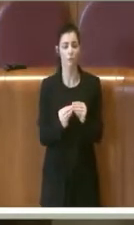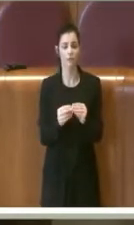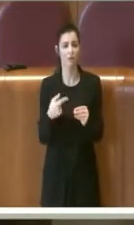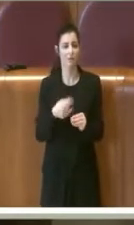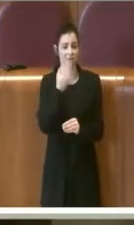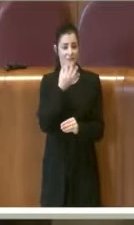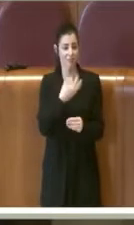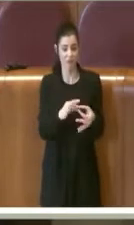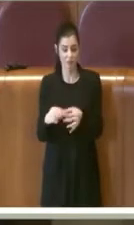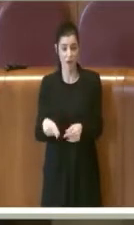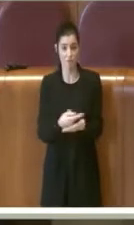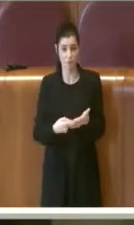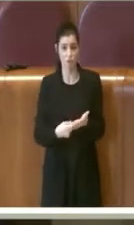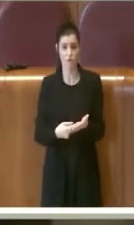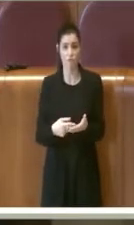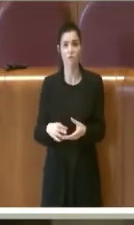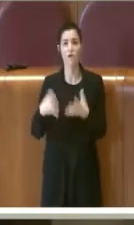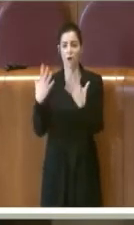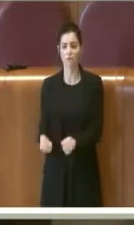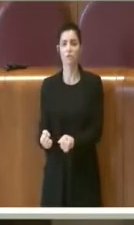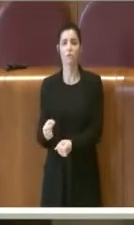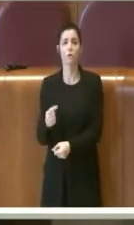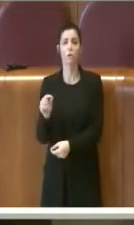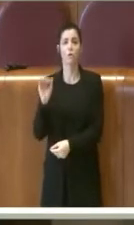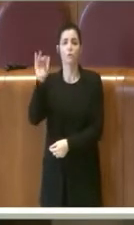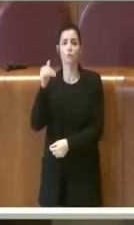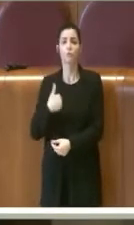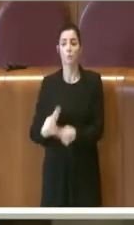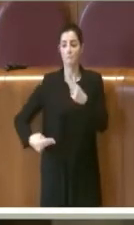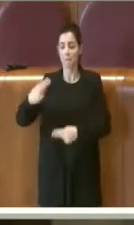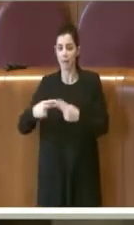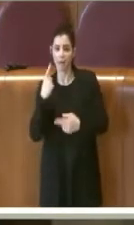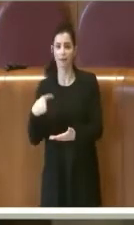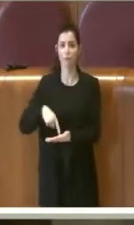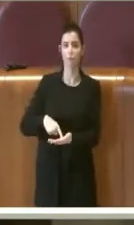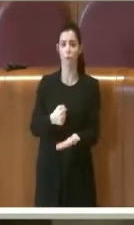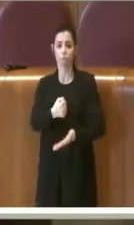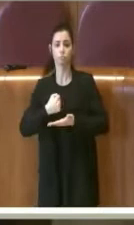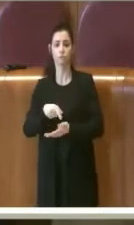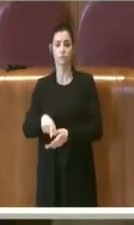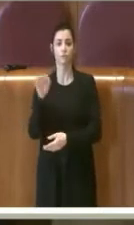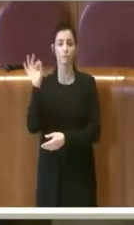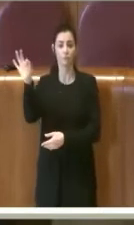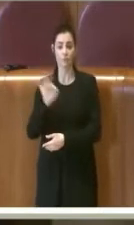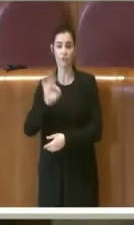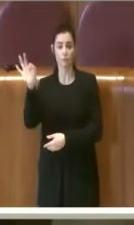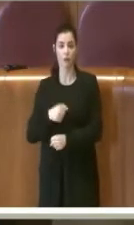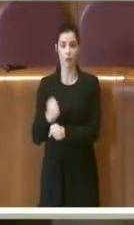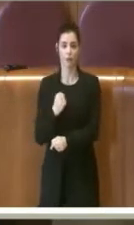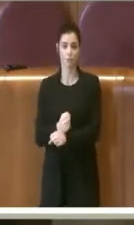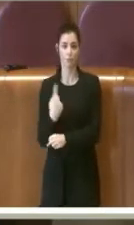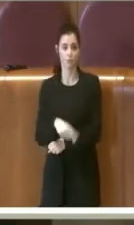che la progettazione poi potrà aggiudicarla soltanto quando avrò di nuovo in bilancio la quota di lavori di quest'opera. e